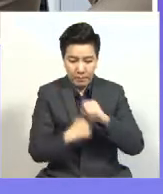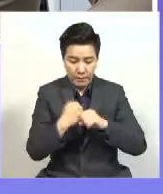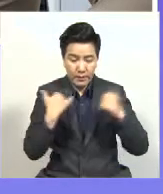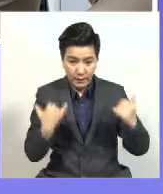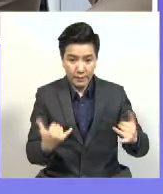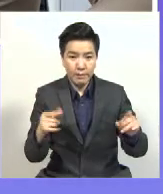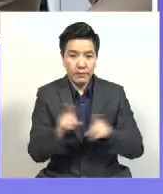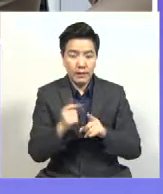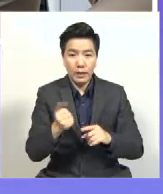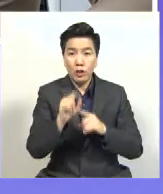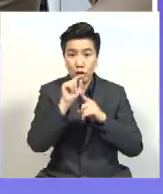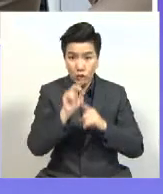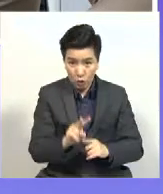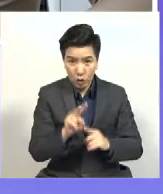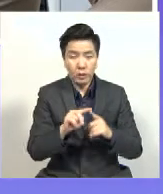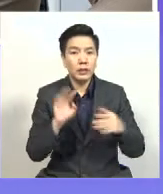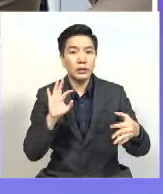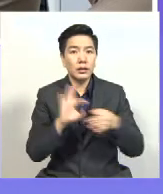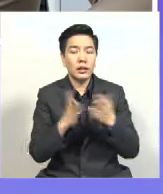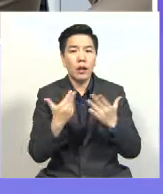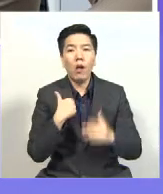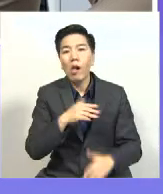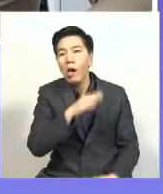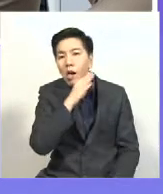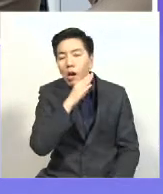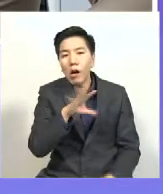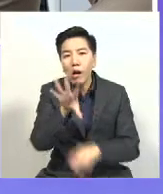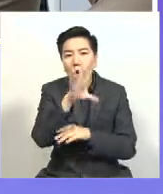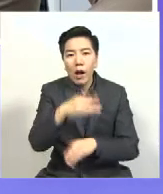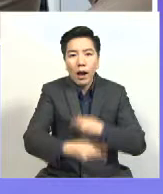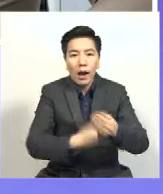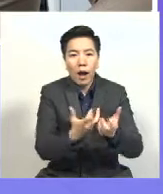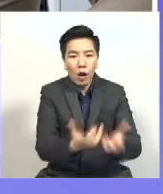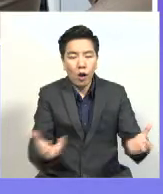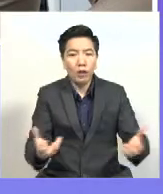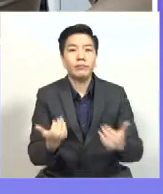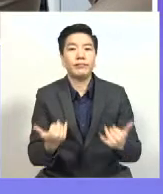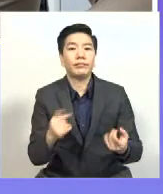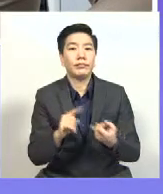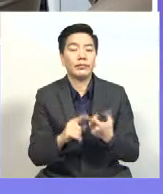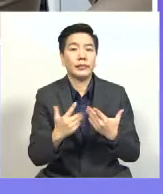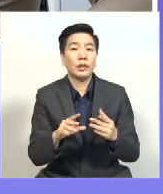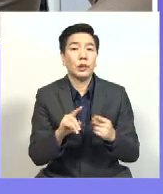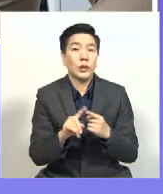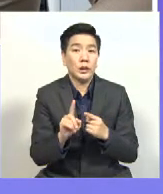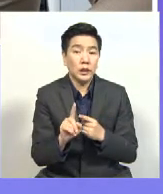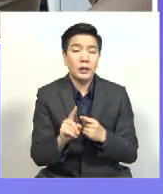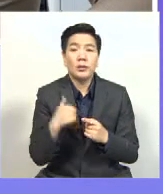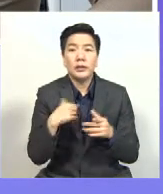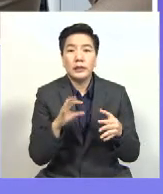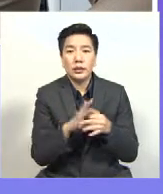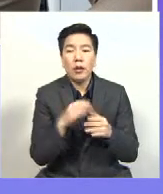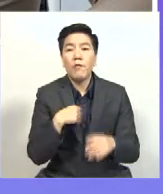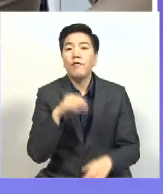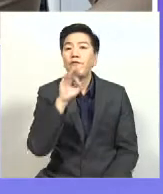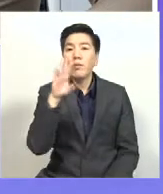ครับอันดับสองที่จะเป็นเกี่ยวกับเรื่องการหลอกลวงซื้อของขายของออนไลน์นะครับ ค่ะและอย่างถ้ากรณีที่มีการโพ